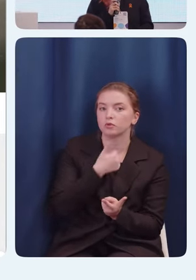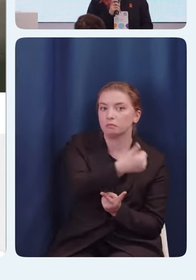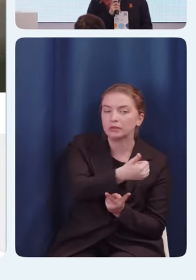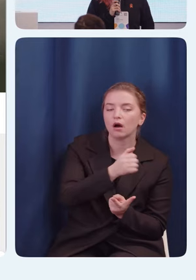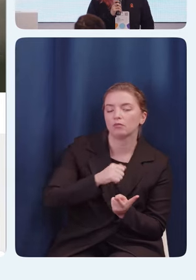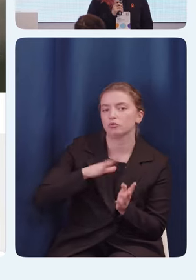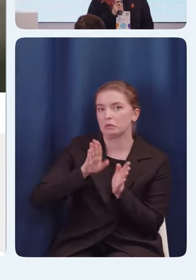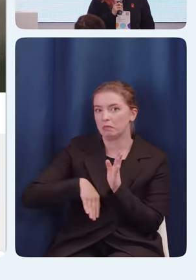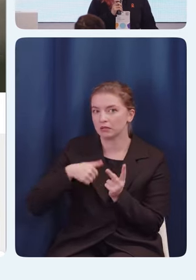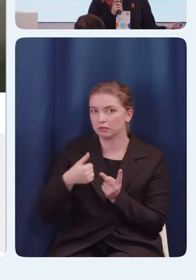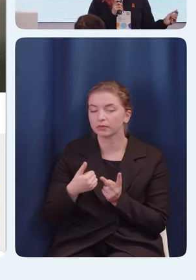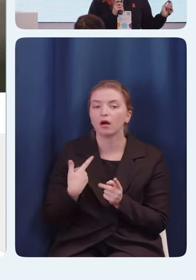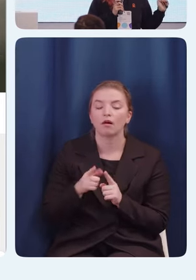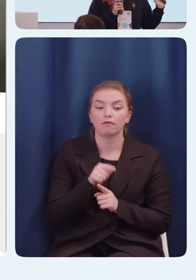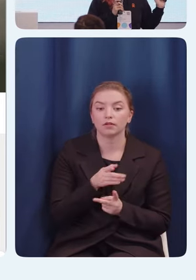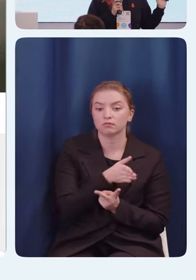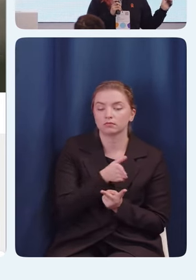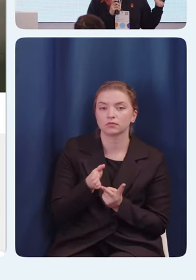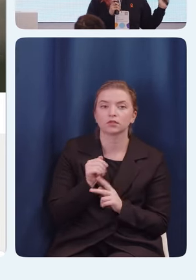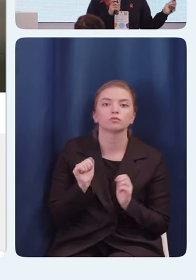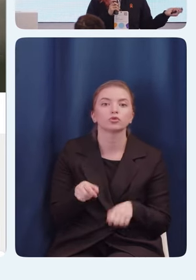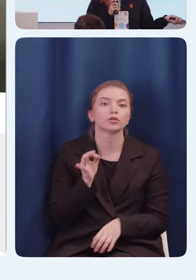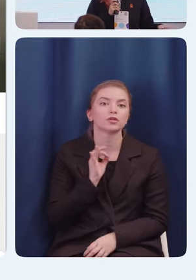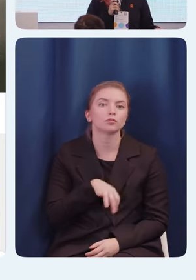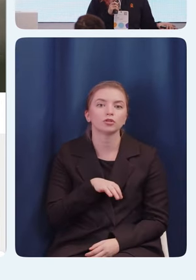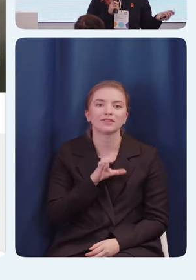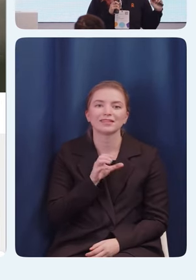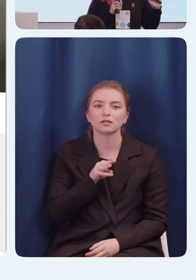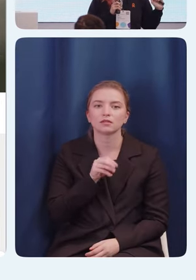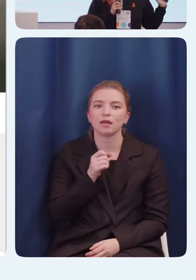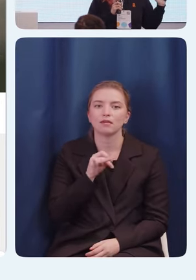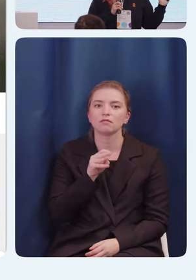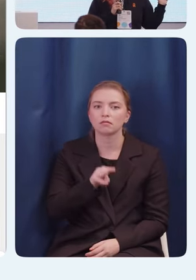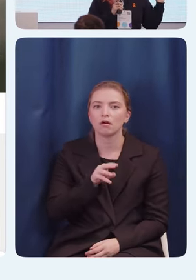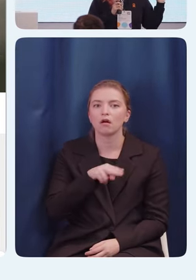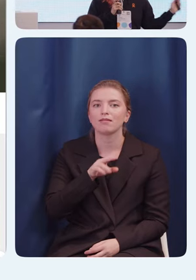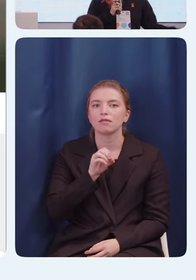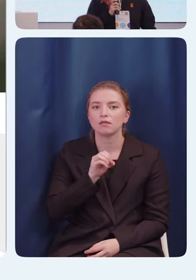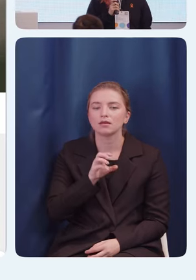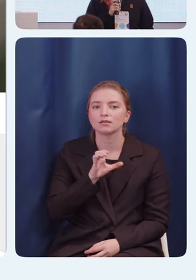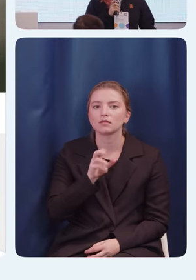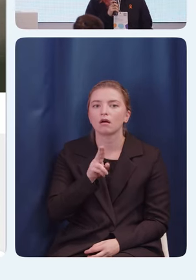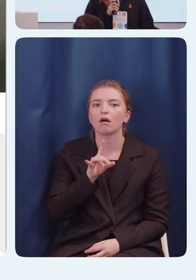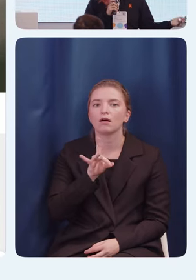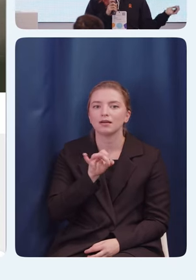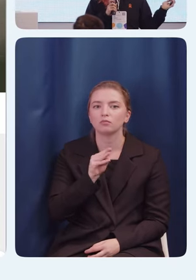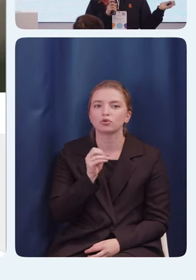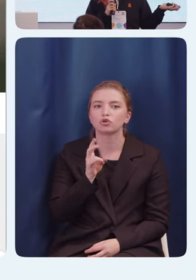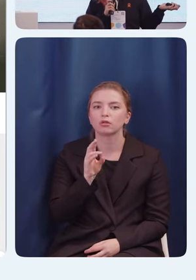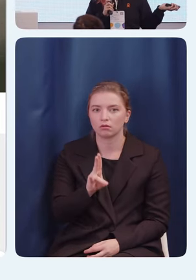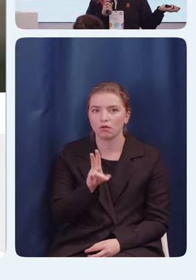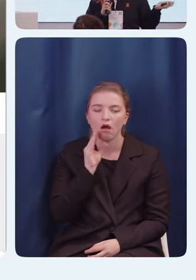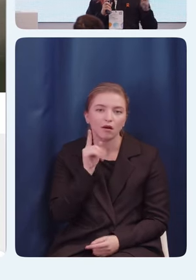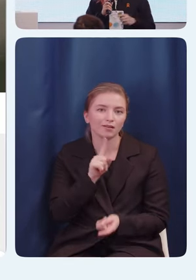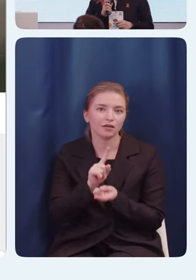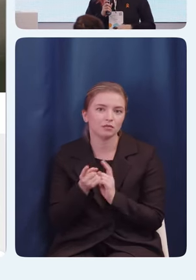не поставлен, можно также использовать State Description. При смене состояния скринридер